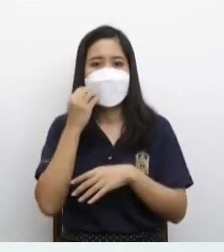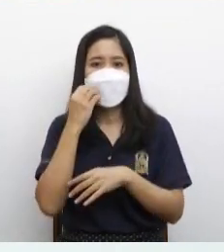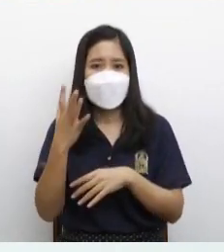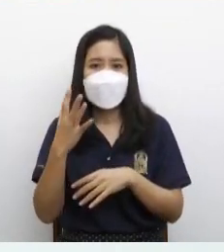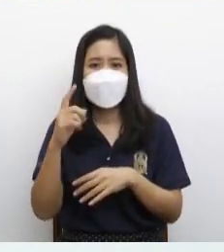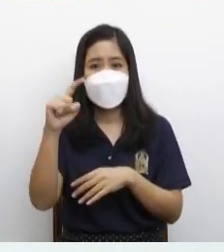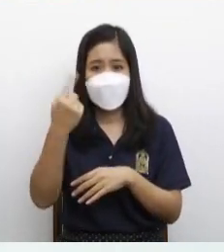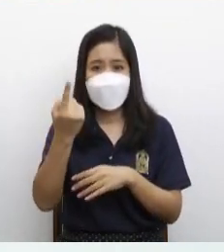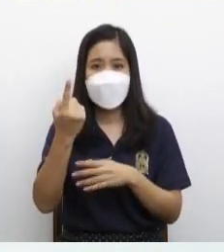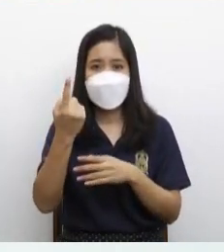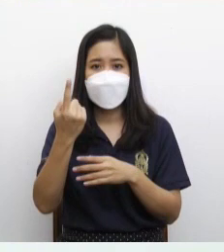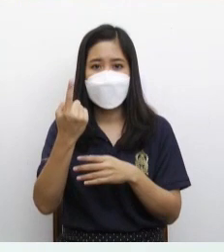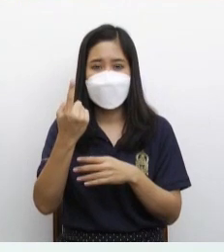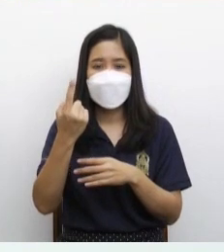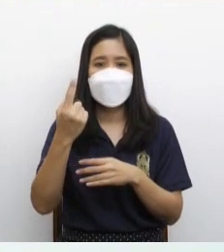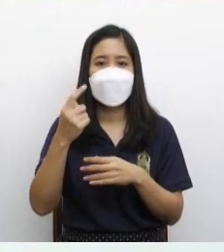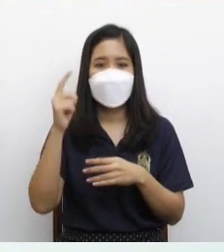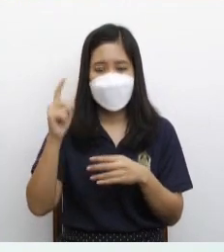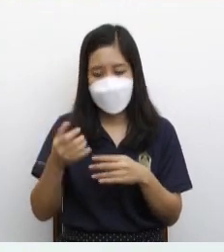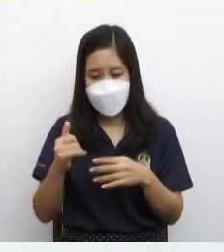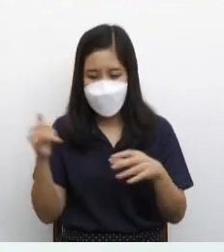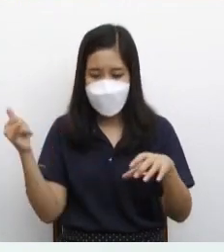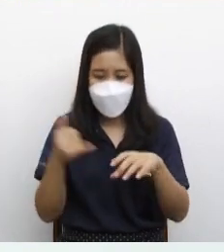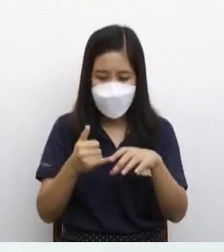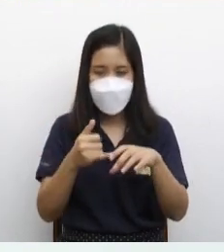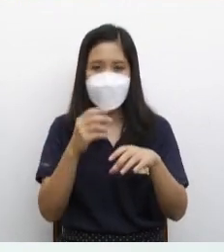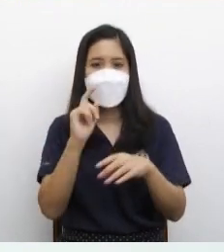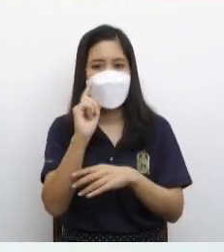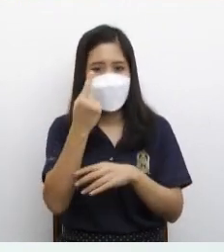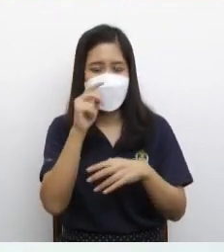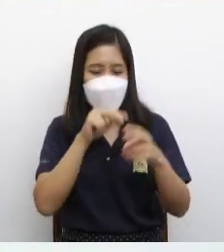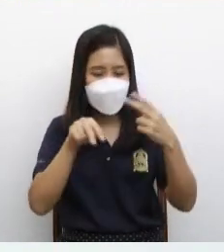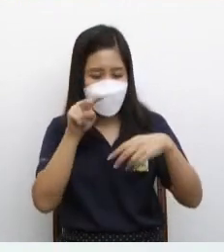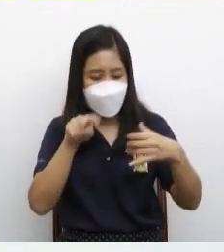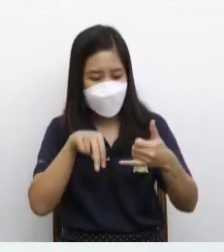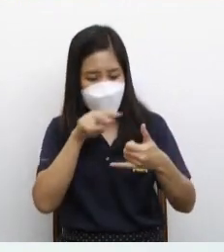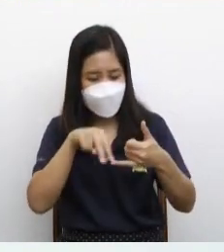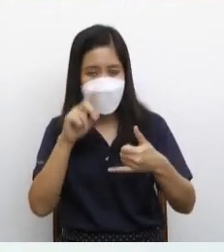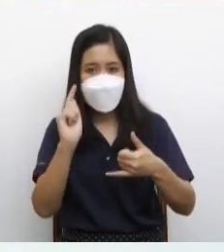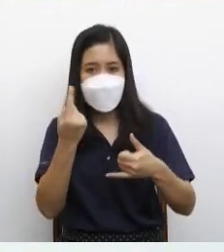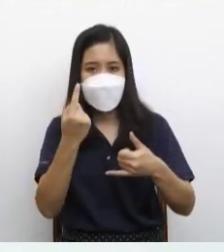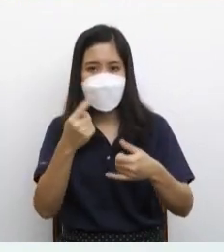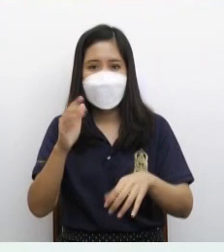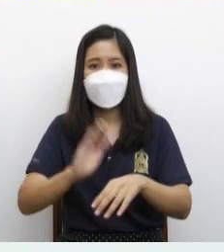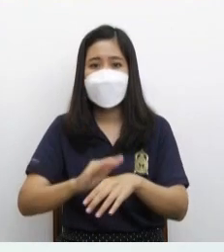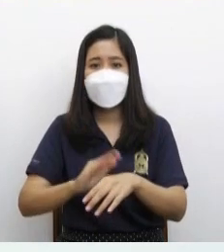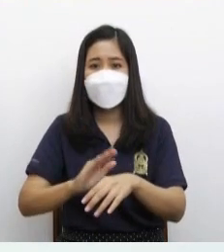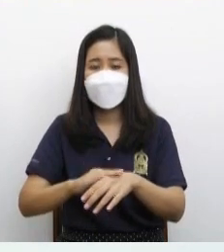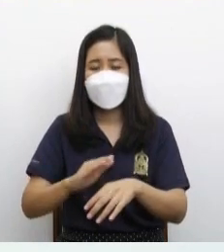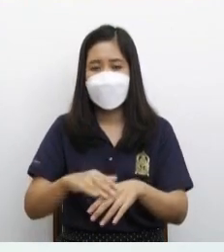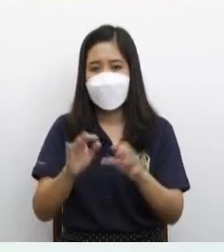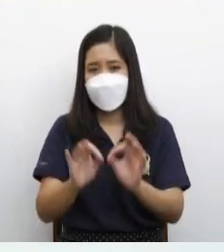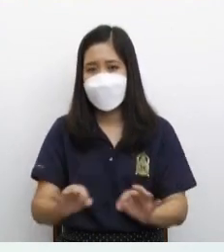อาจจะให้นักเรียนคนนั้นได้เข้าสู่กระบวนการการตรวจคัดกรองอย่างเข้มอันนี้ก็ขอเน้นย้ำและก็